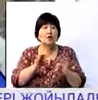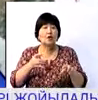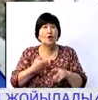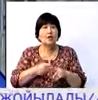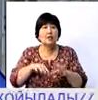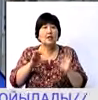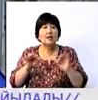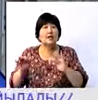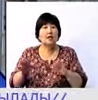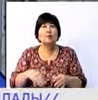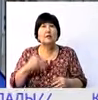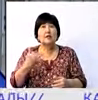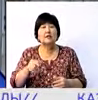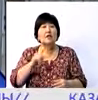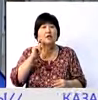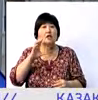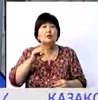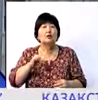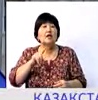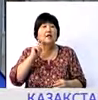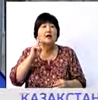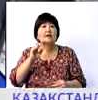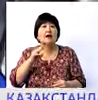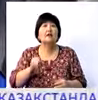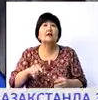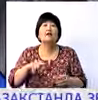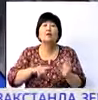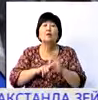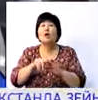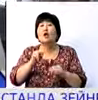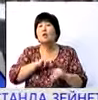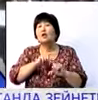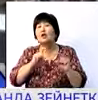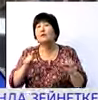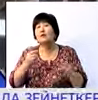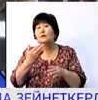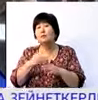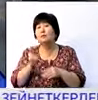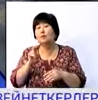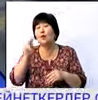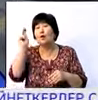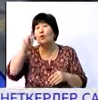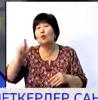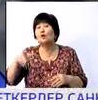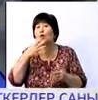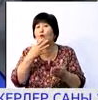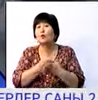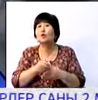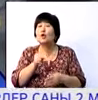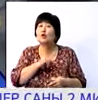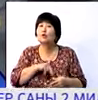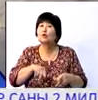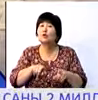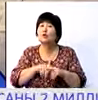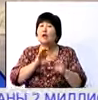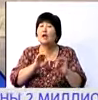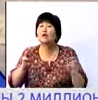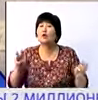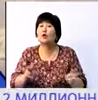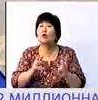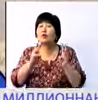игі бастаманы аудандық Жас Отан жастар қанаты қолға алып отыр. Мекеме мамандары бөлімге келген оқушыларға өздерінің жұмысы туралы айтып, өрт